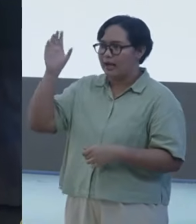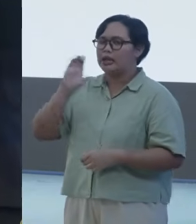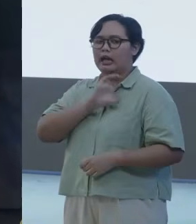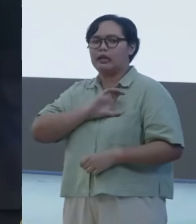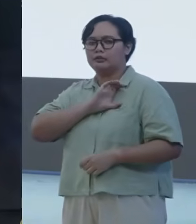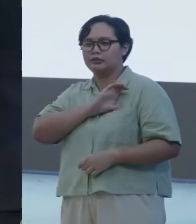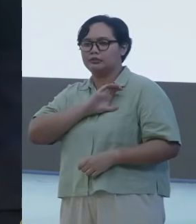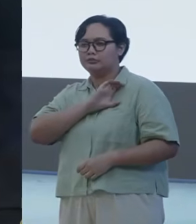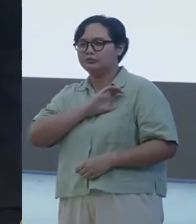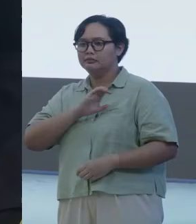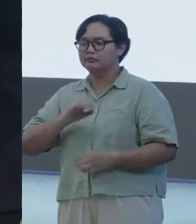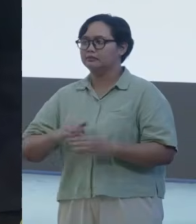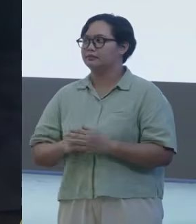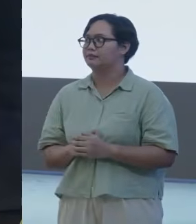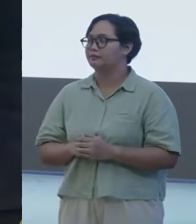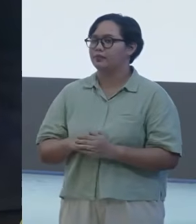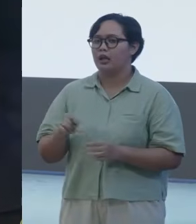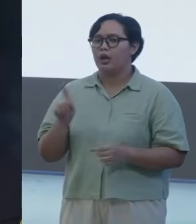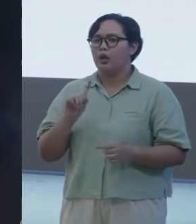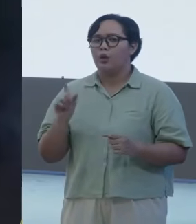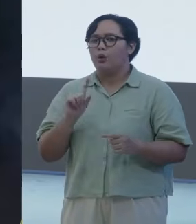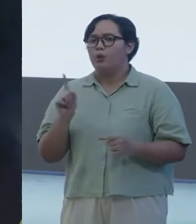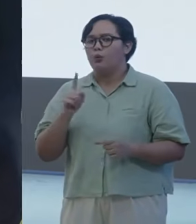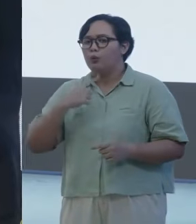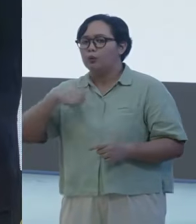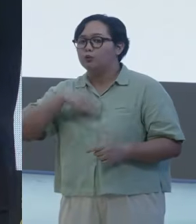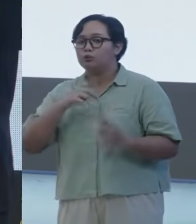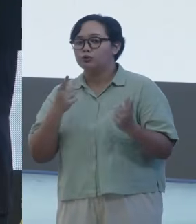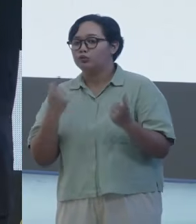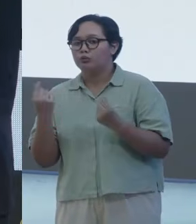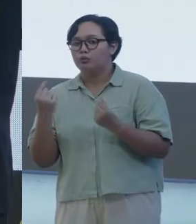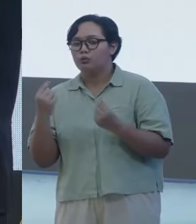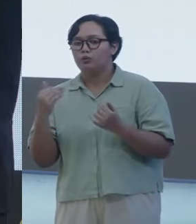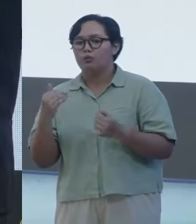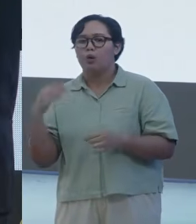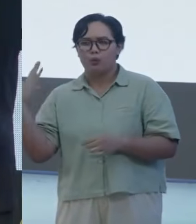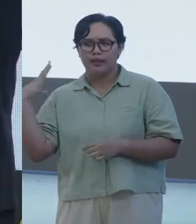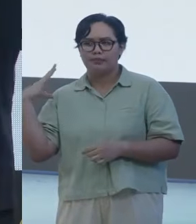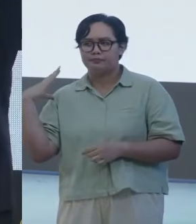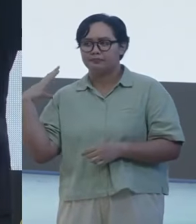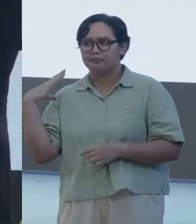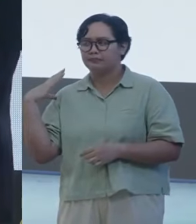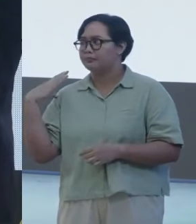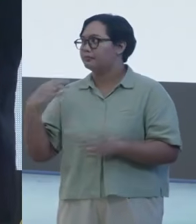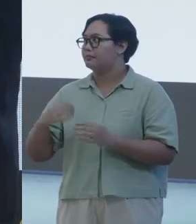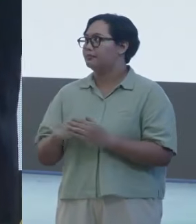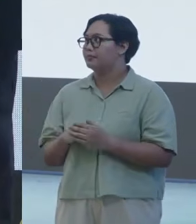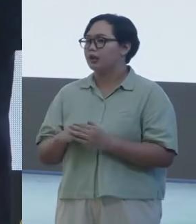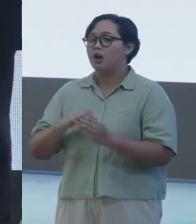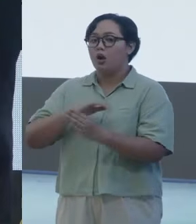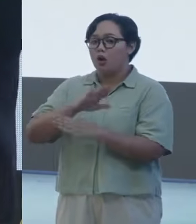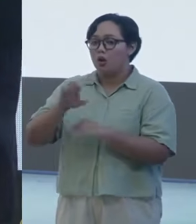Anong gagawin natin habang tayo naghihintay? And everyone who thus hopes in Him